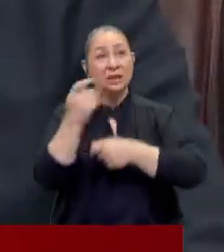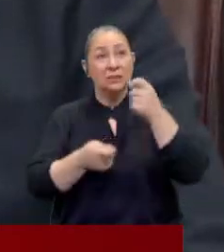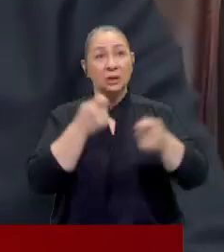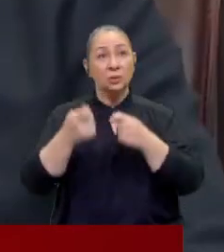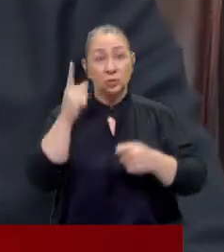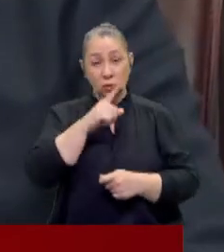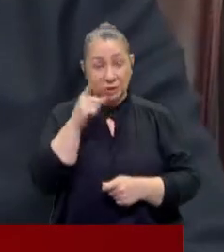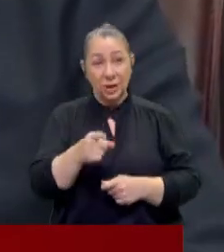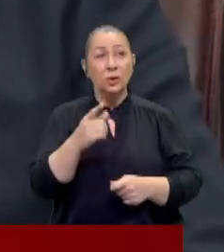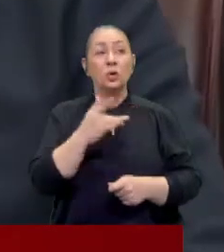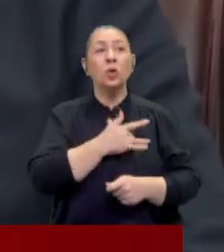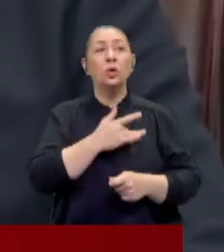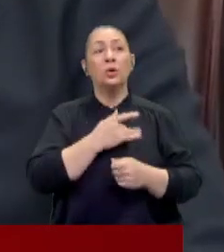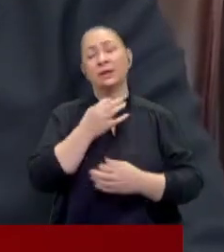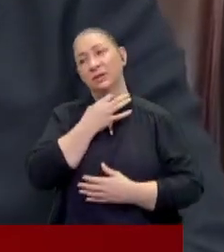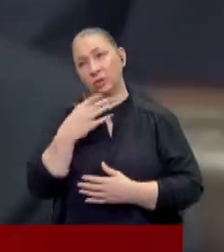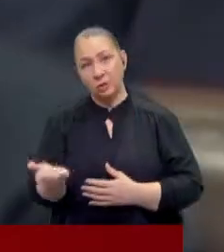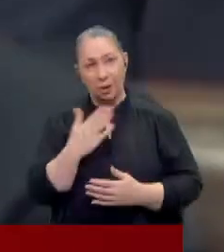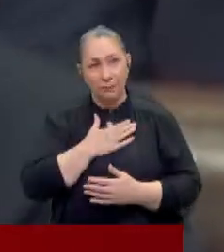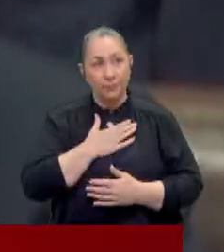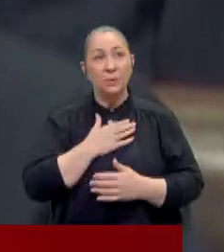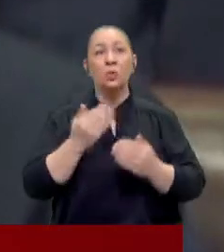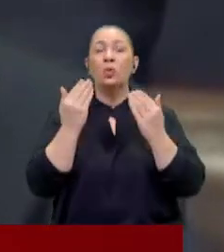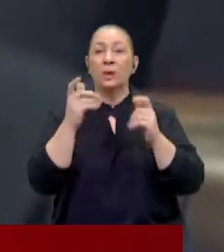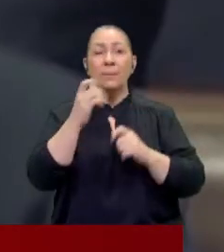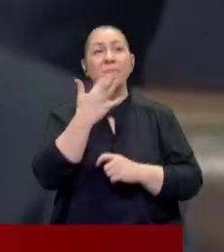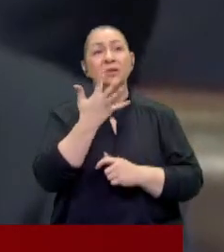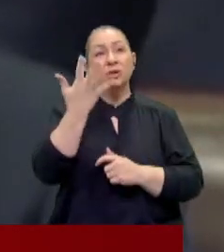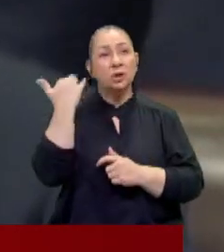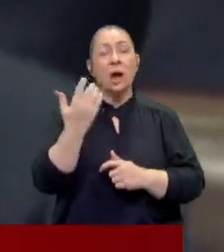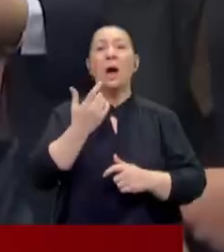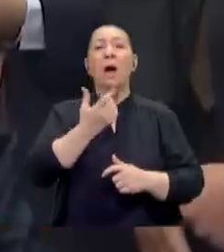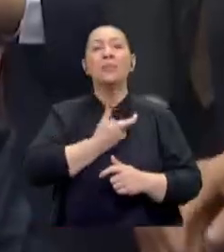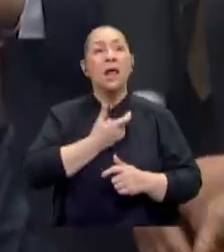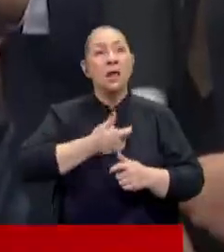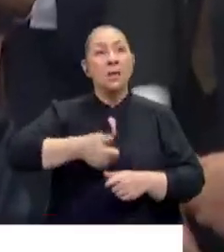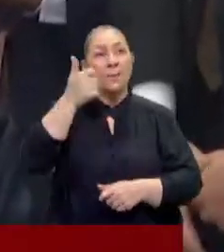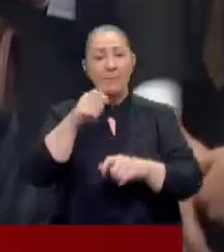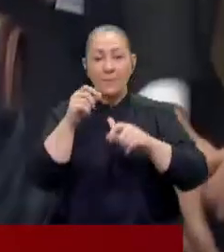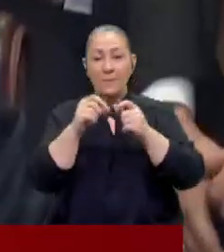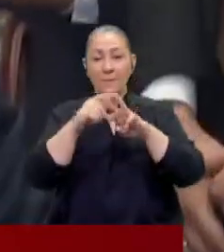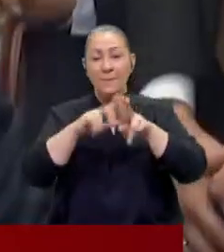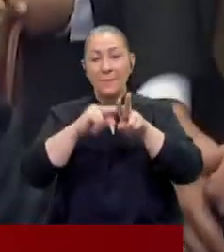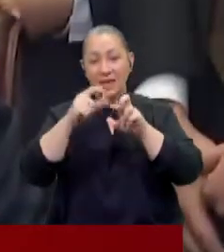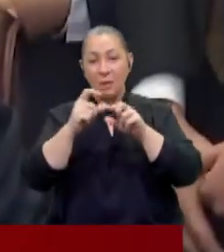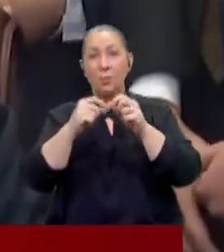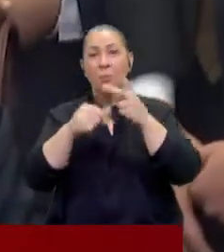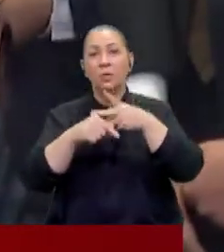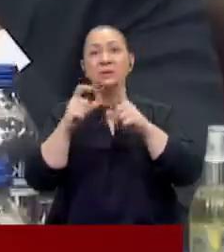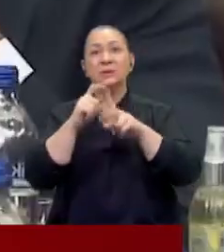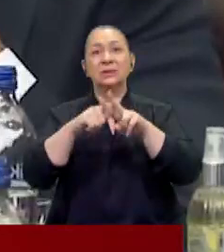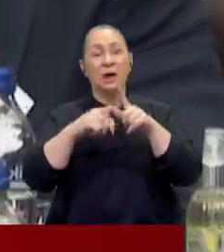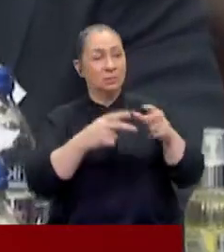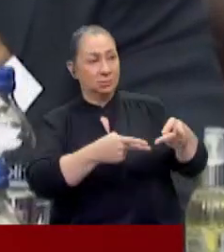dolayı gönülden teşekkür ediyorum, dua ediyorum. 5 yıl önce Adalet Bakanlığı koltuğunu Bekir Bozdağ'dan devralmıştı Abdülhamit